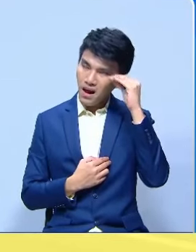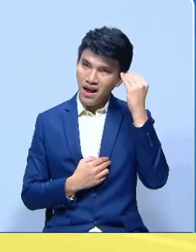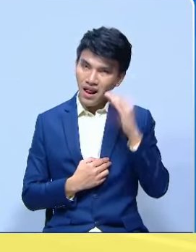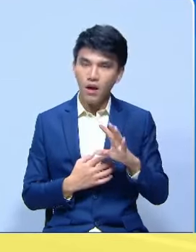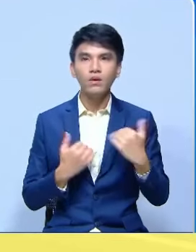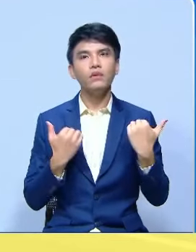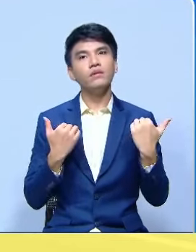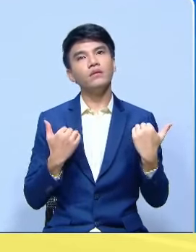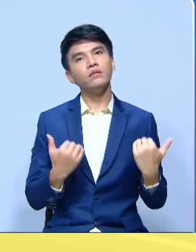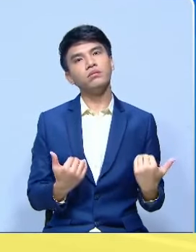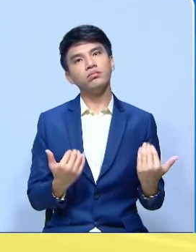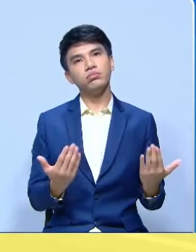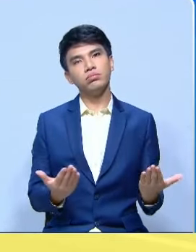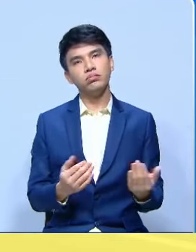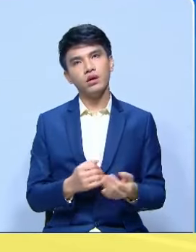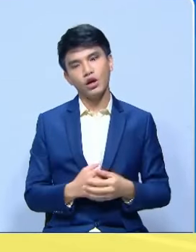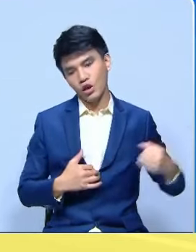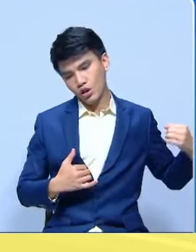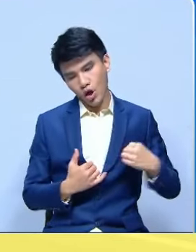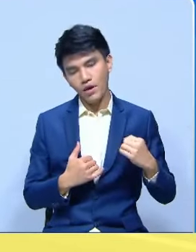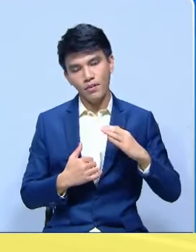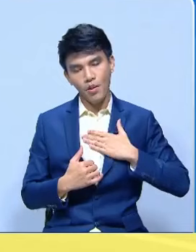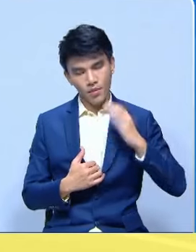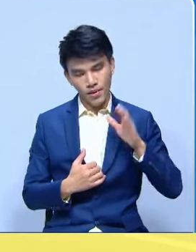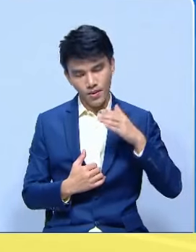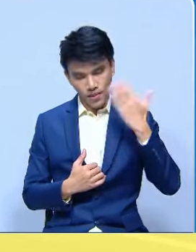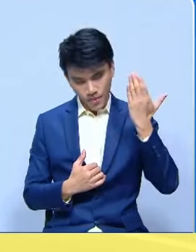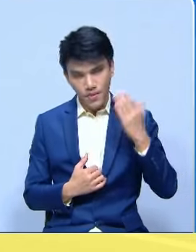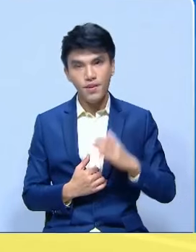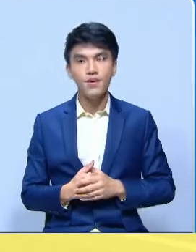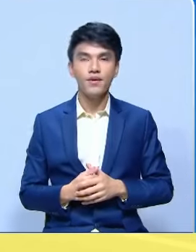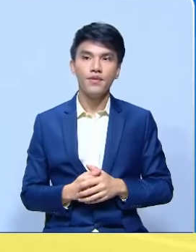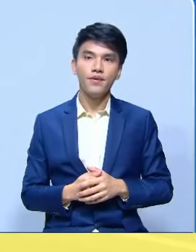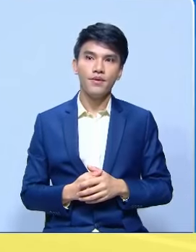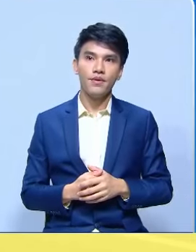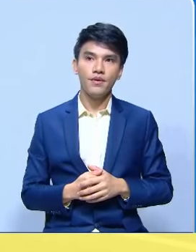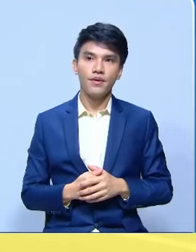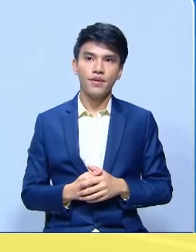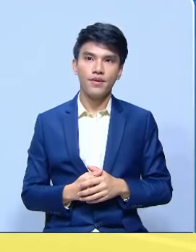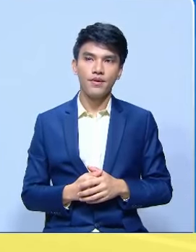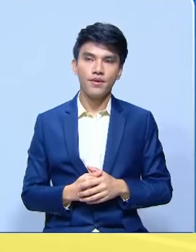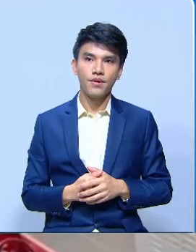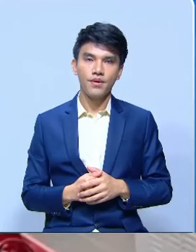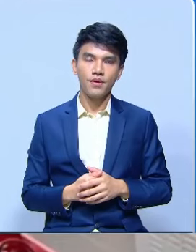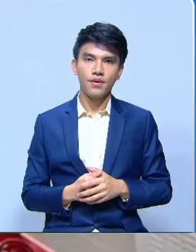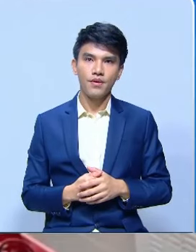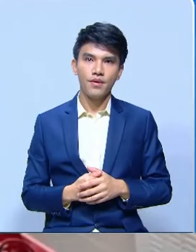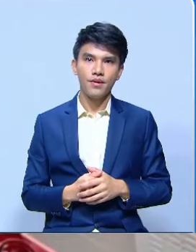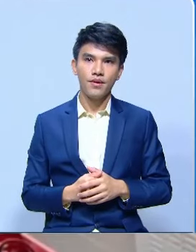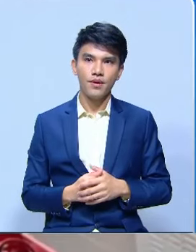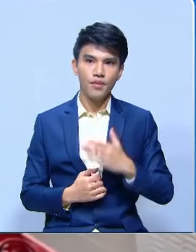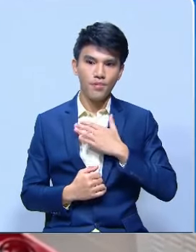าเขาก็มาทำร้ายผมหน้าสตูอีกรอบนึงเอ้ยหน้าร้านเหล้าอีกรอบนึงคือเนี้ยผม